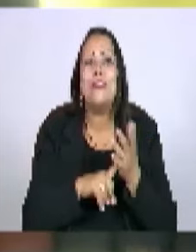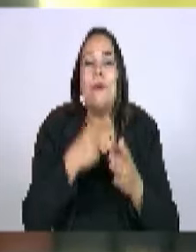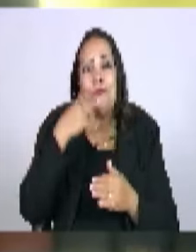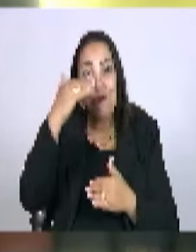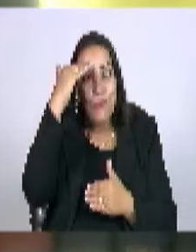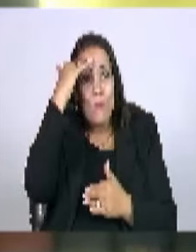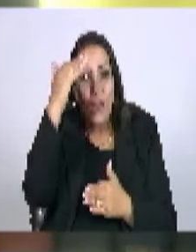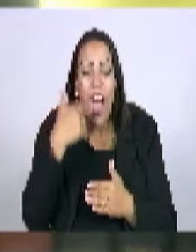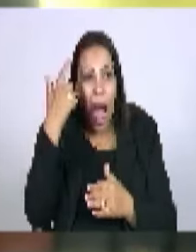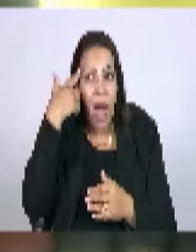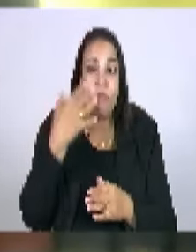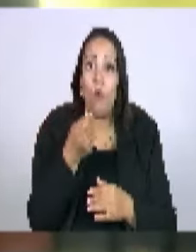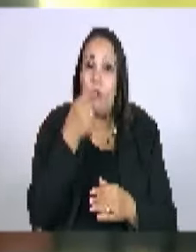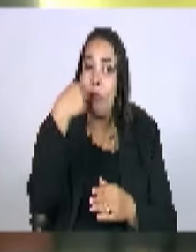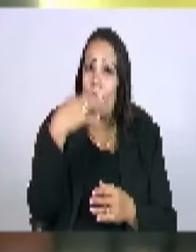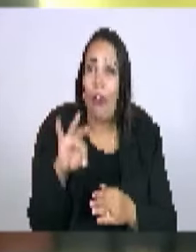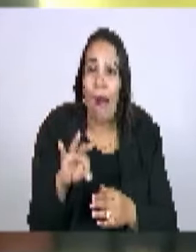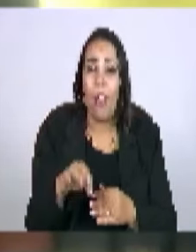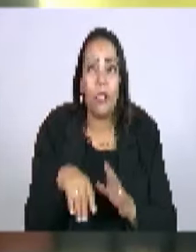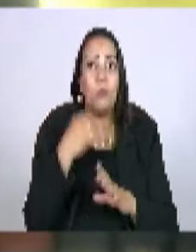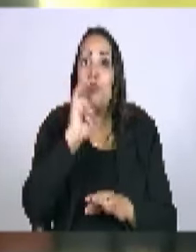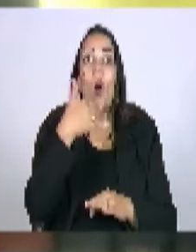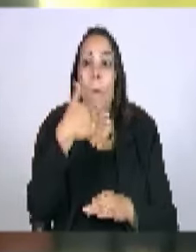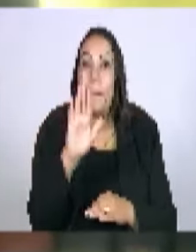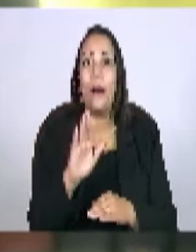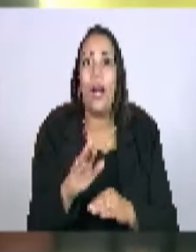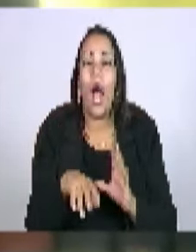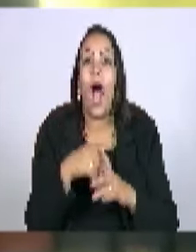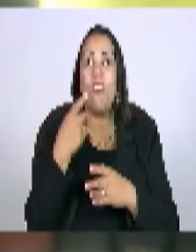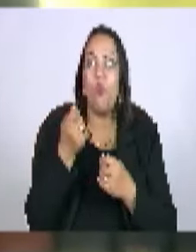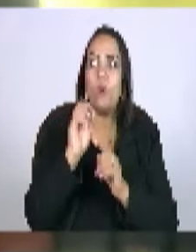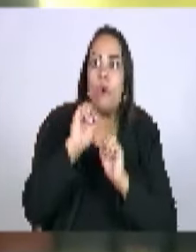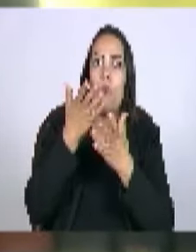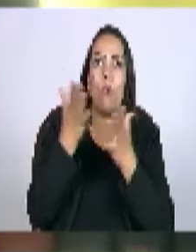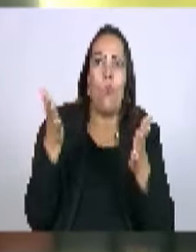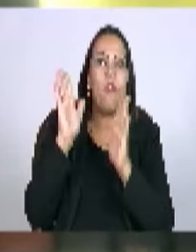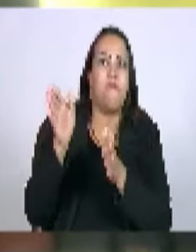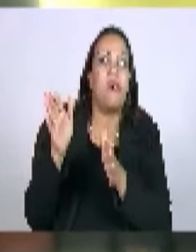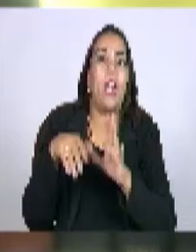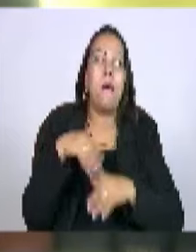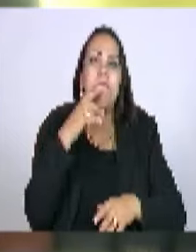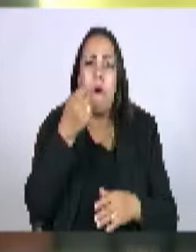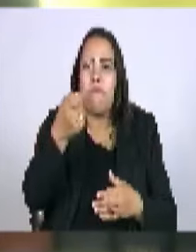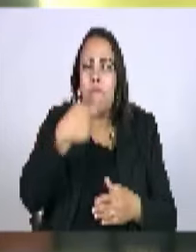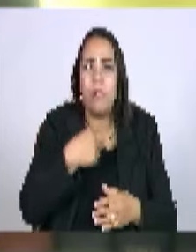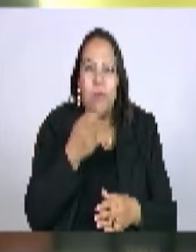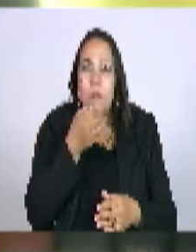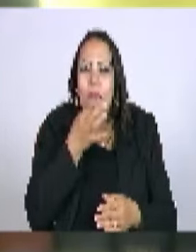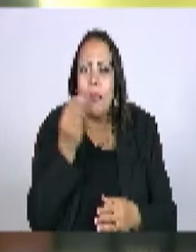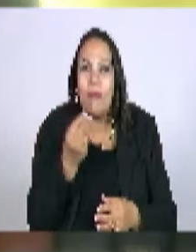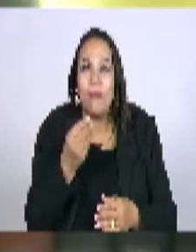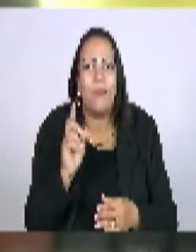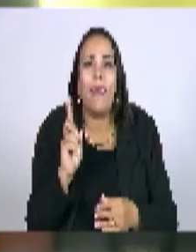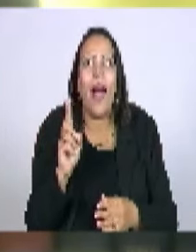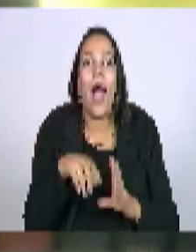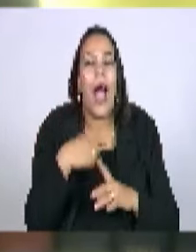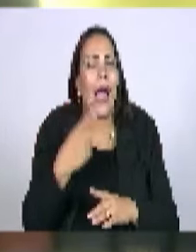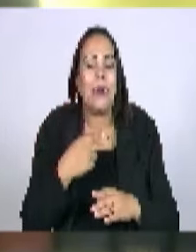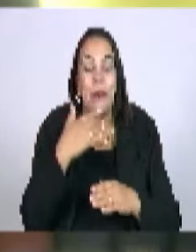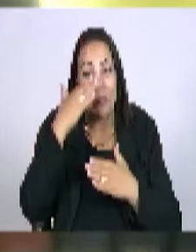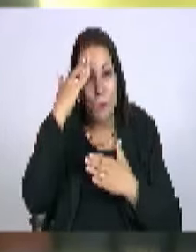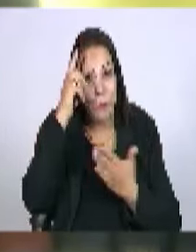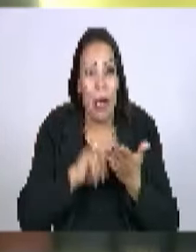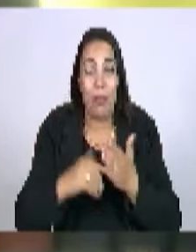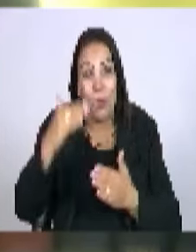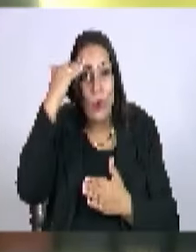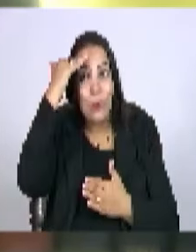مش غاليه الثمن وعارف ان هي ماتلموش وعارف ان هو عنده اكتر من كده بكتير لكن لما انا استقبل